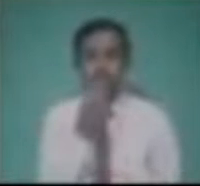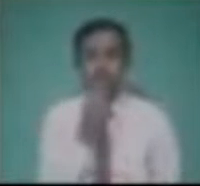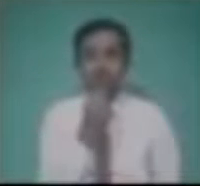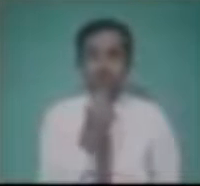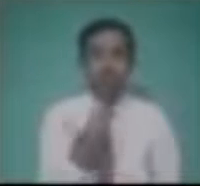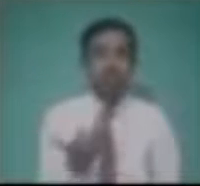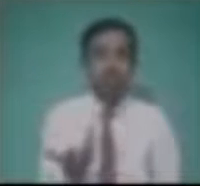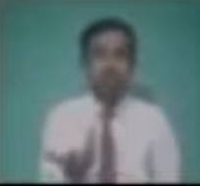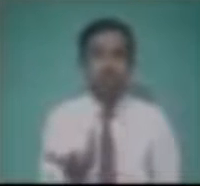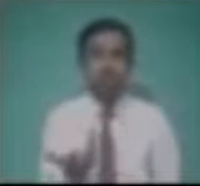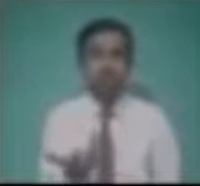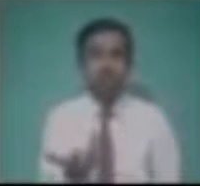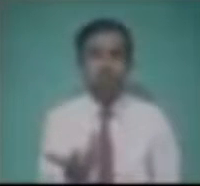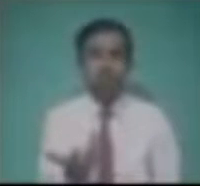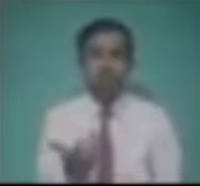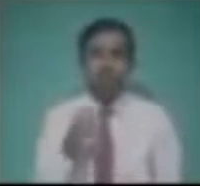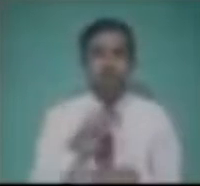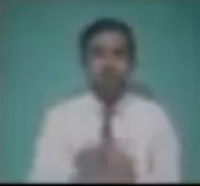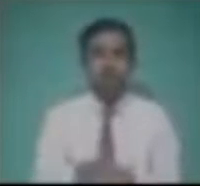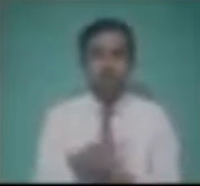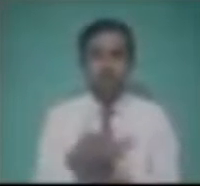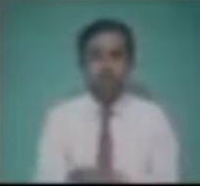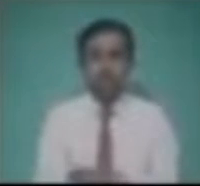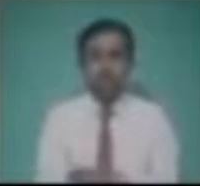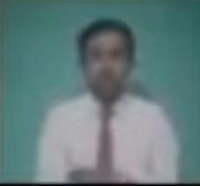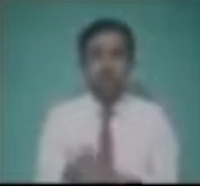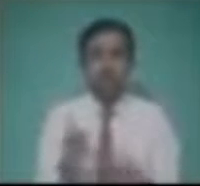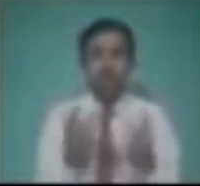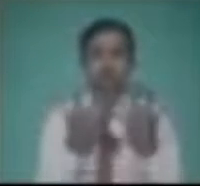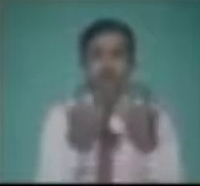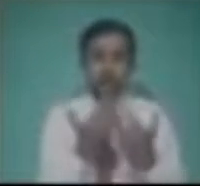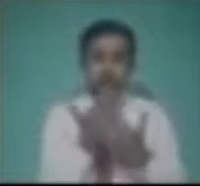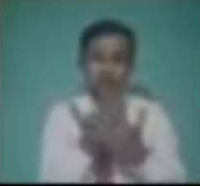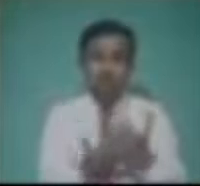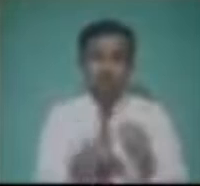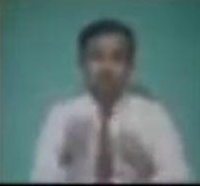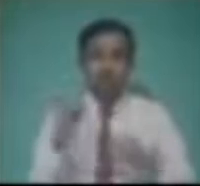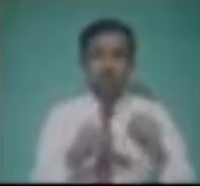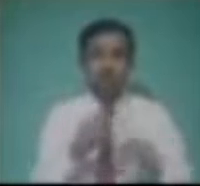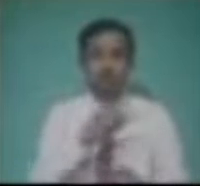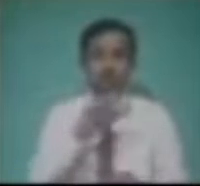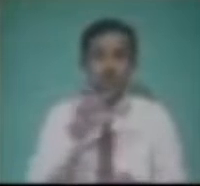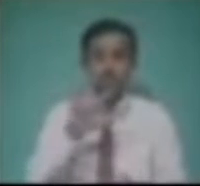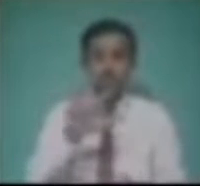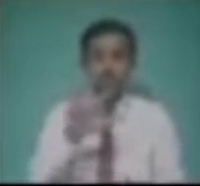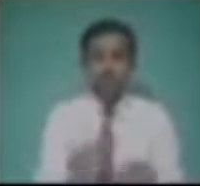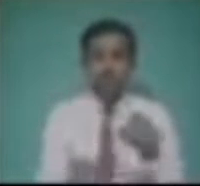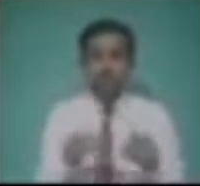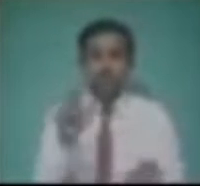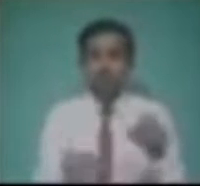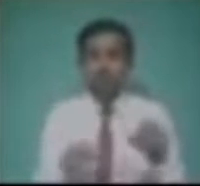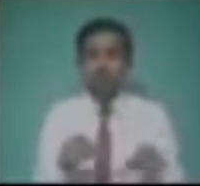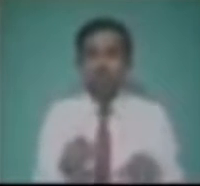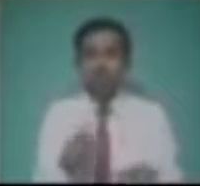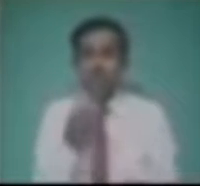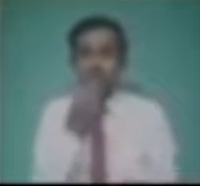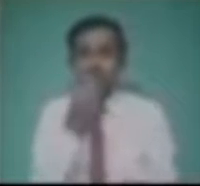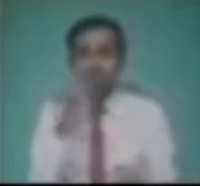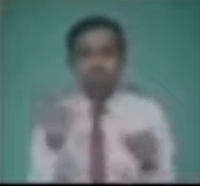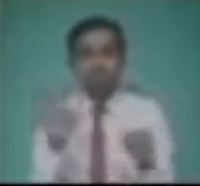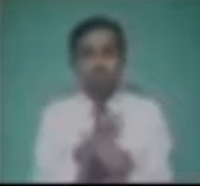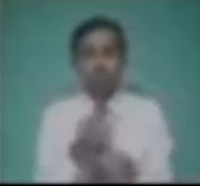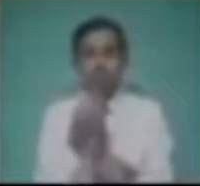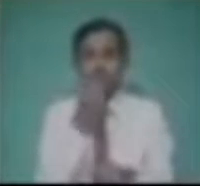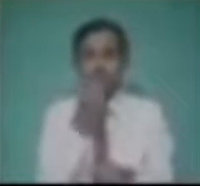බෑ මේ කාලේ. දැන් ඔප්පු වෙලා තියෙනවා සංඛ්‍යා ලේඛනවලින් මේ රටේ 79% පමණ ජනතාව පෝෂ්‍ය සම්පන්න